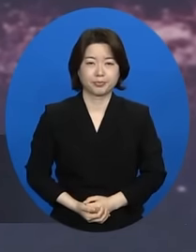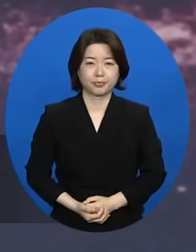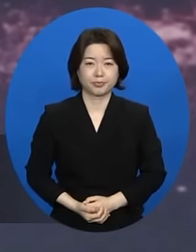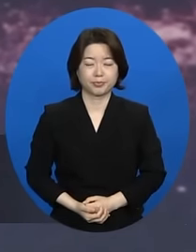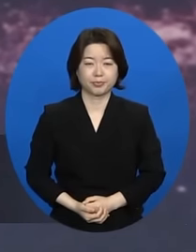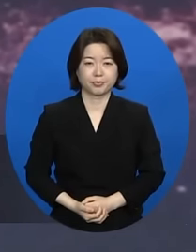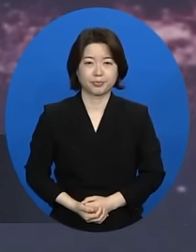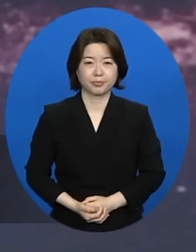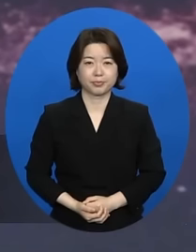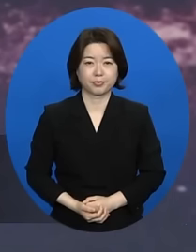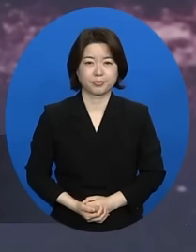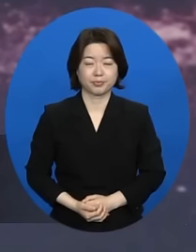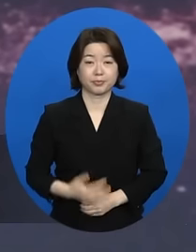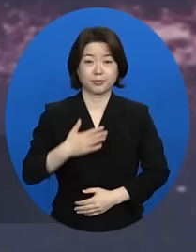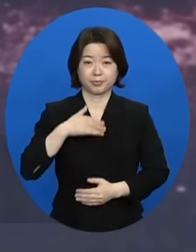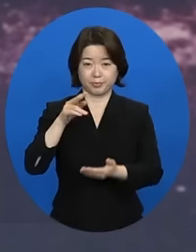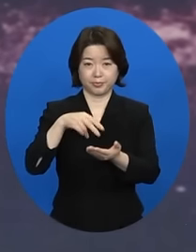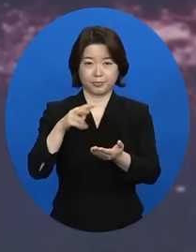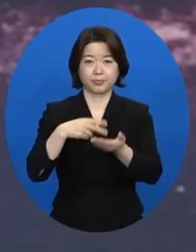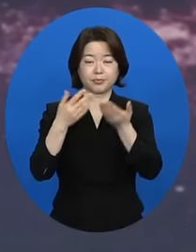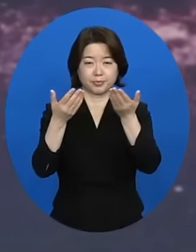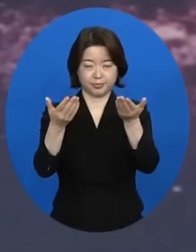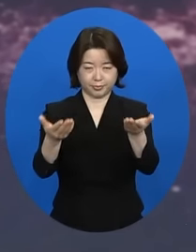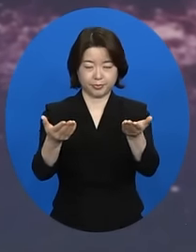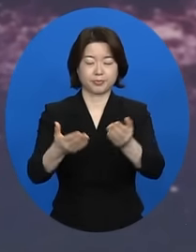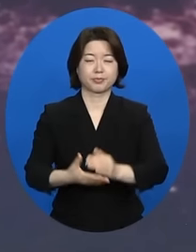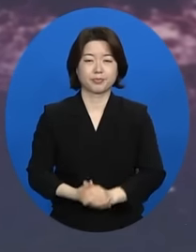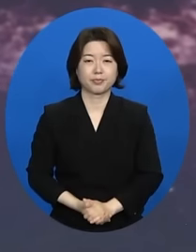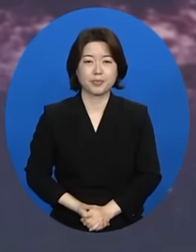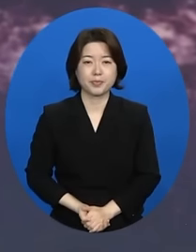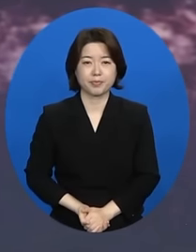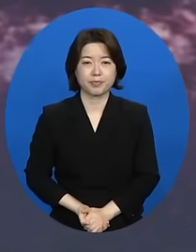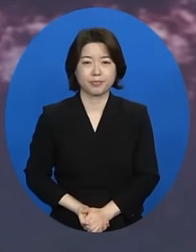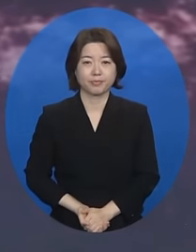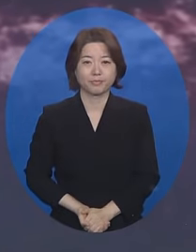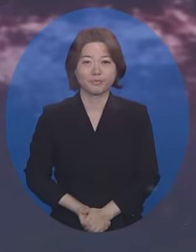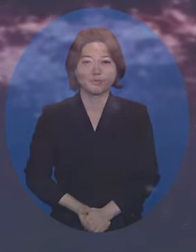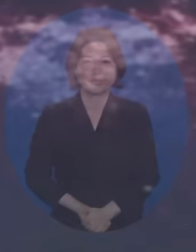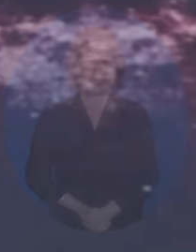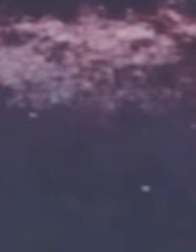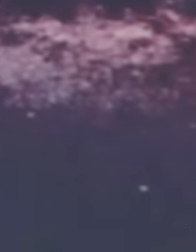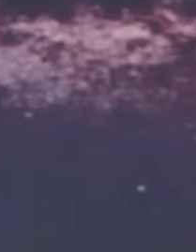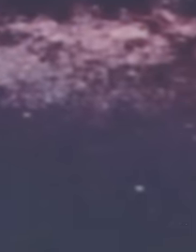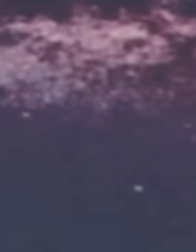15절까지의 말씀을 제가 대신 읽도록 하겠습니다.